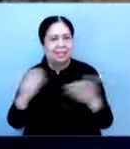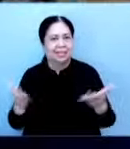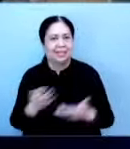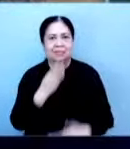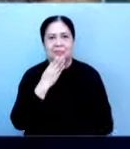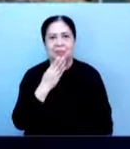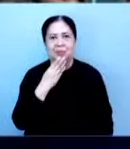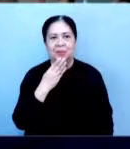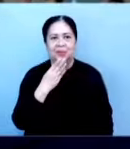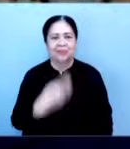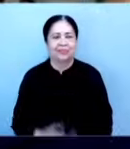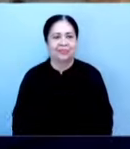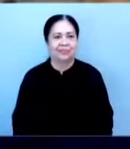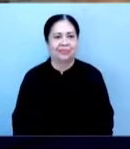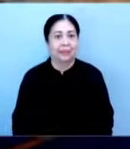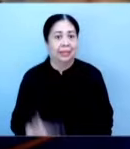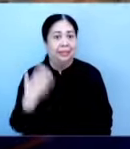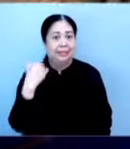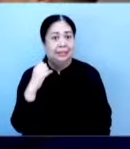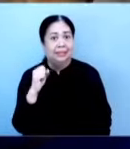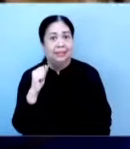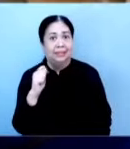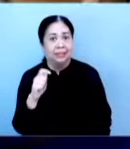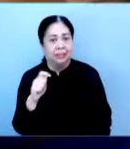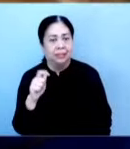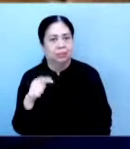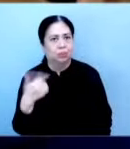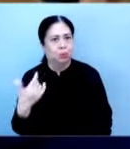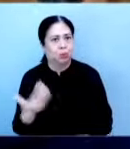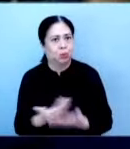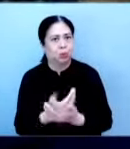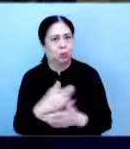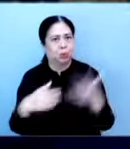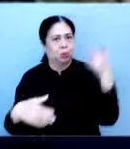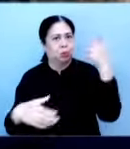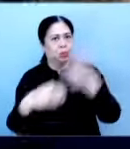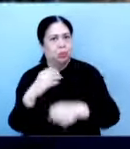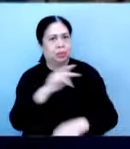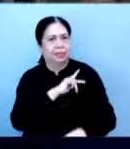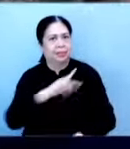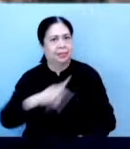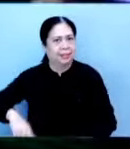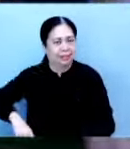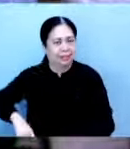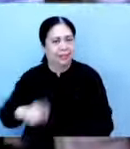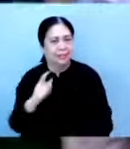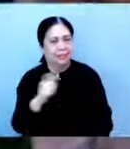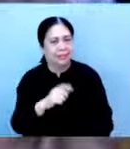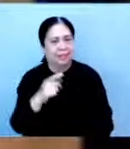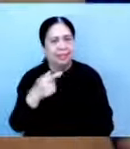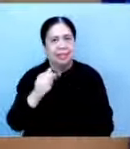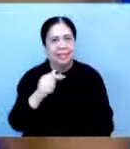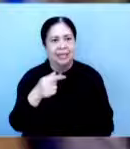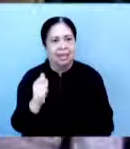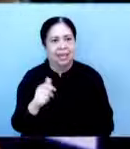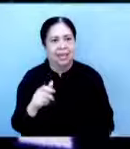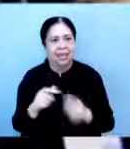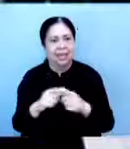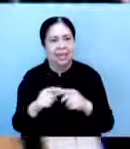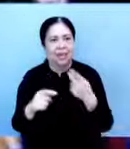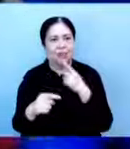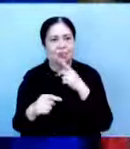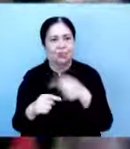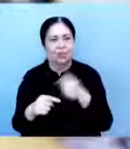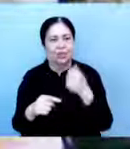Bacolod Nong Sabado naman itinanghal na bagong King siana ng TNT tropang giga matapos pagsak ang